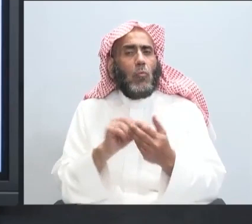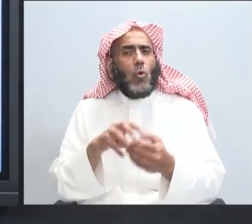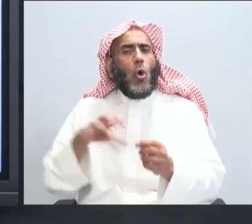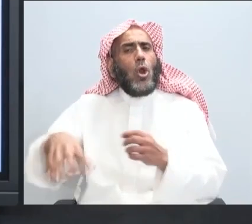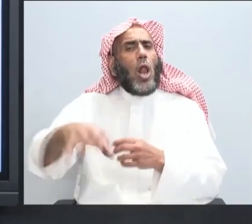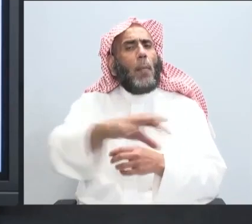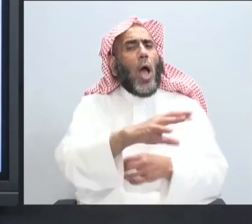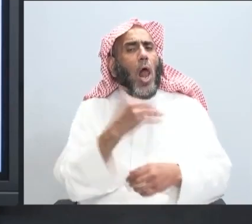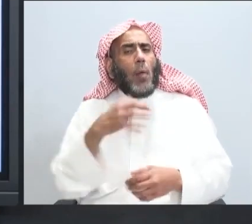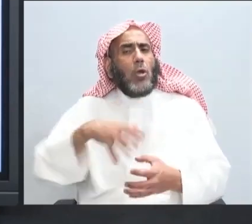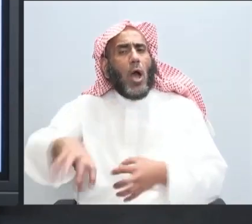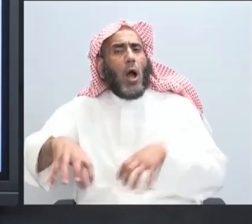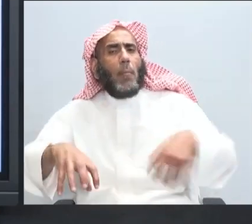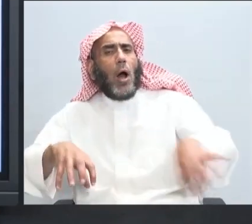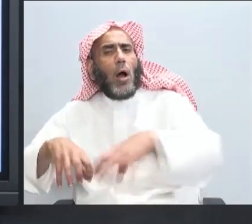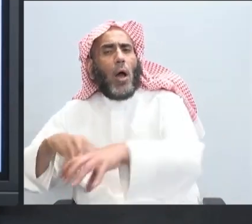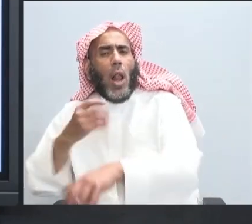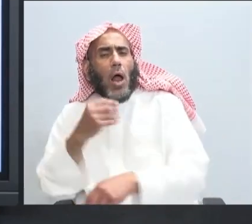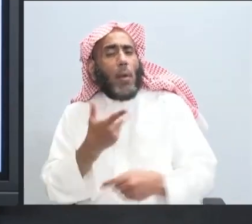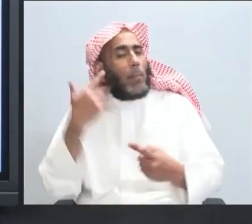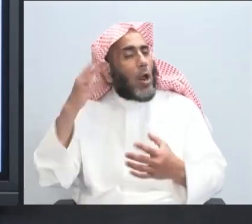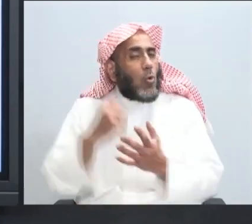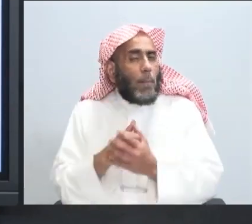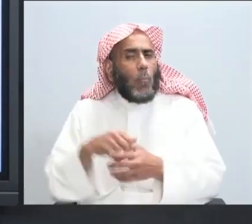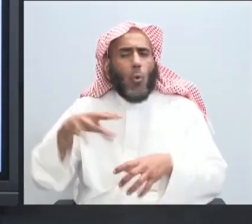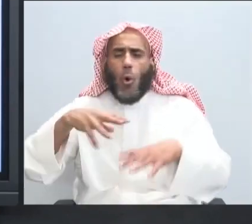القبائل العربية، ما رأيكم؟